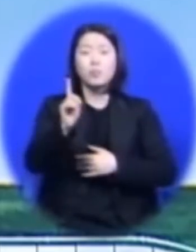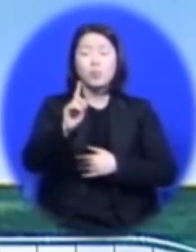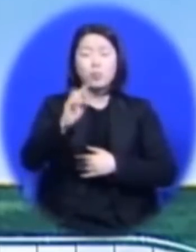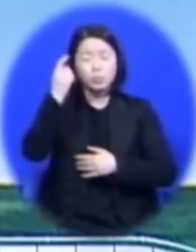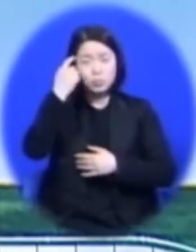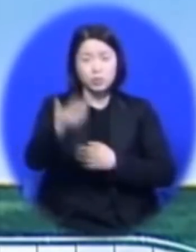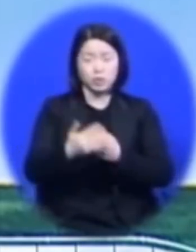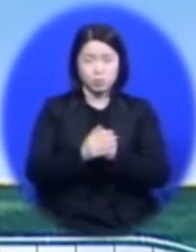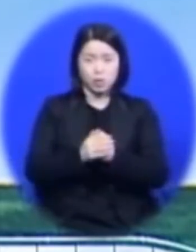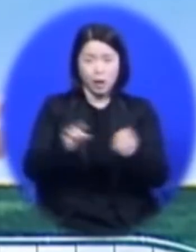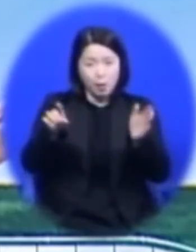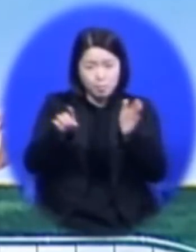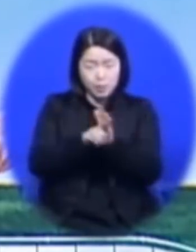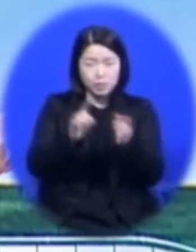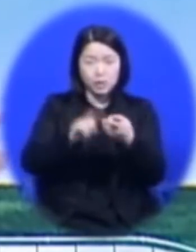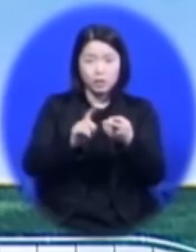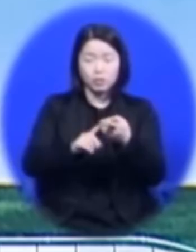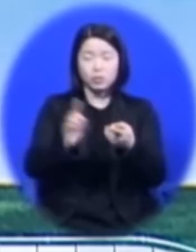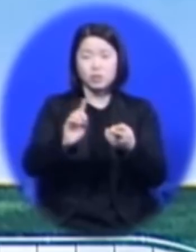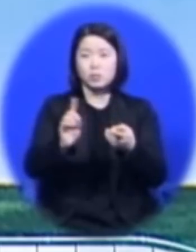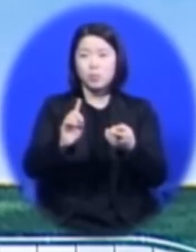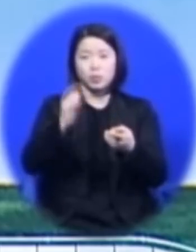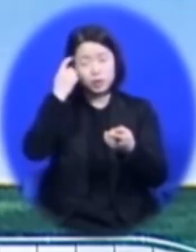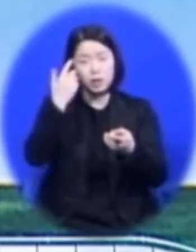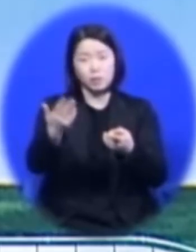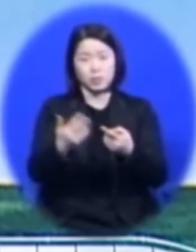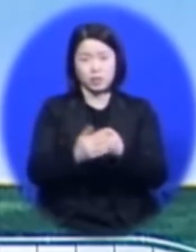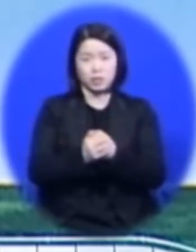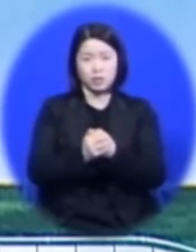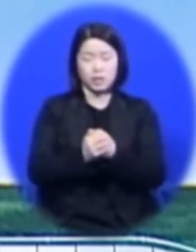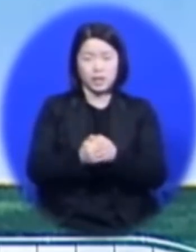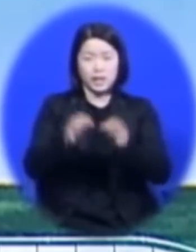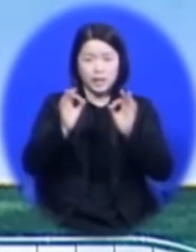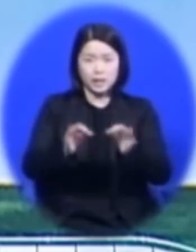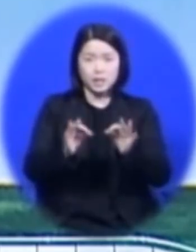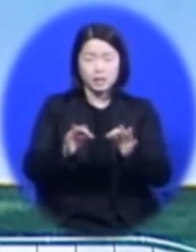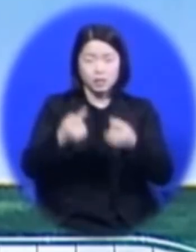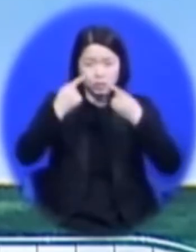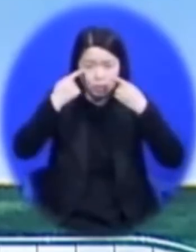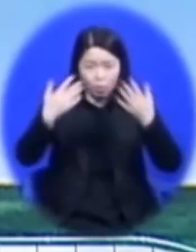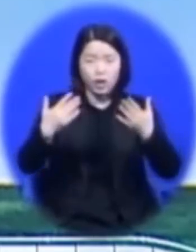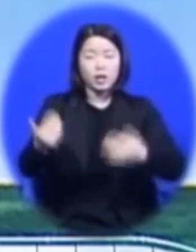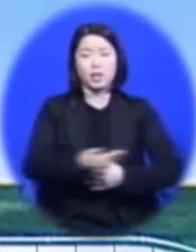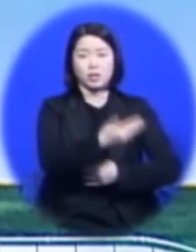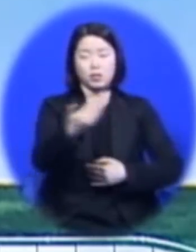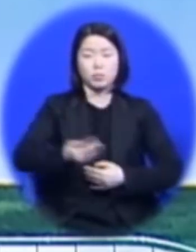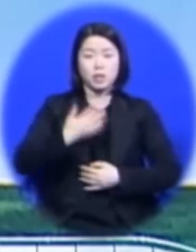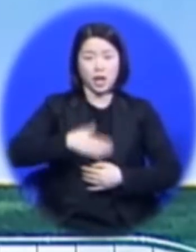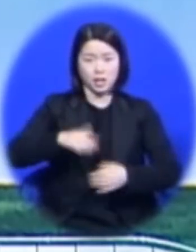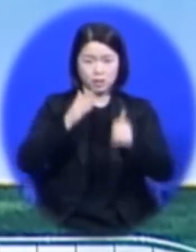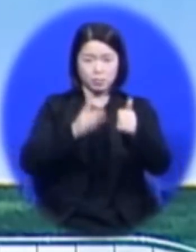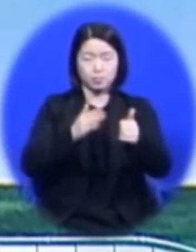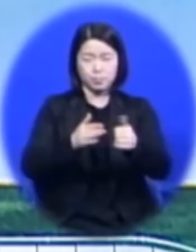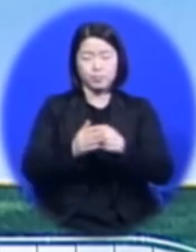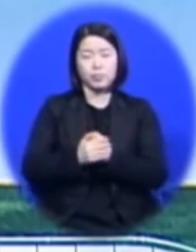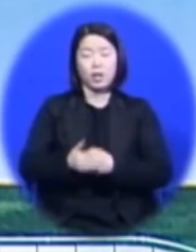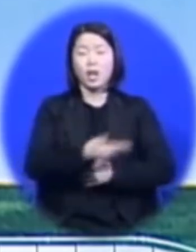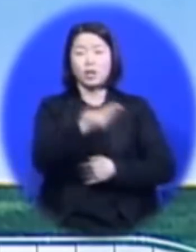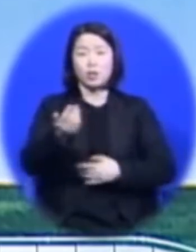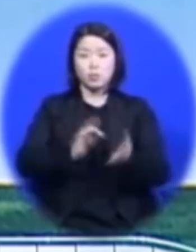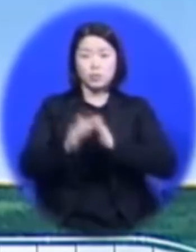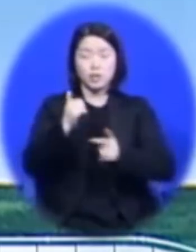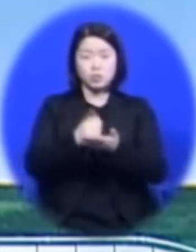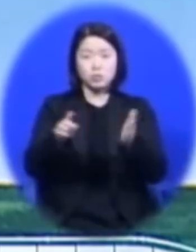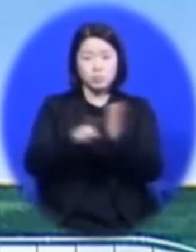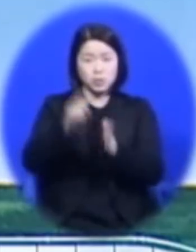믿는다는 걸 뭘 어떻게 하자는 거예요 이제는 정확하게 여러분이 아시기 바랍니다 여러분 예수 믿으십니까